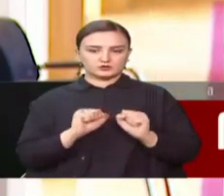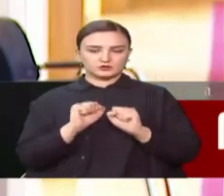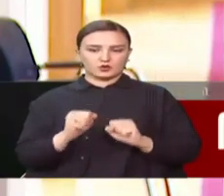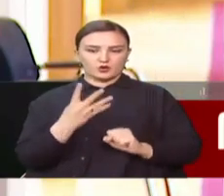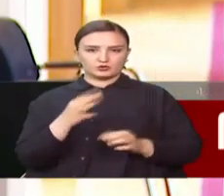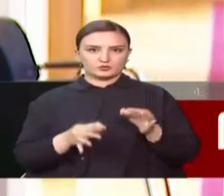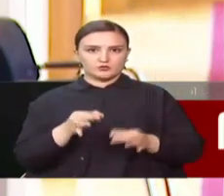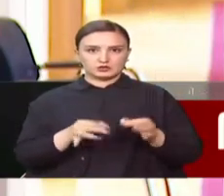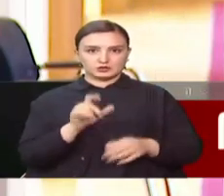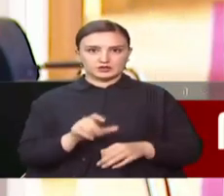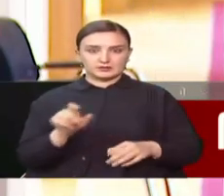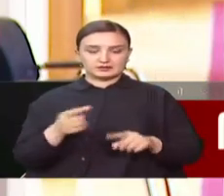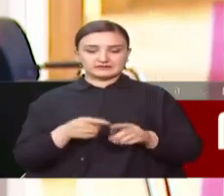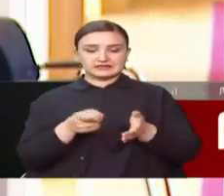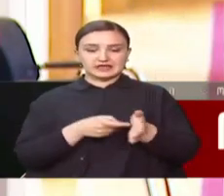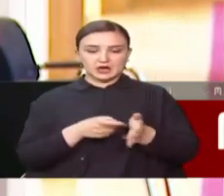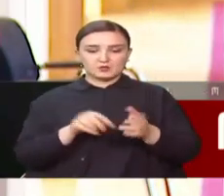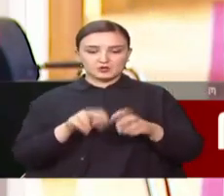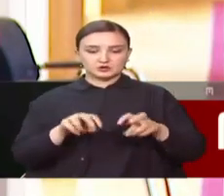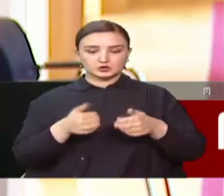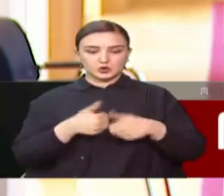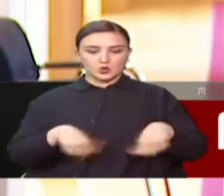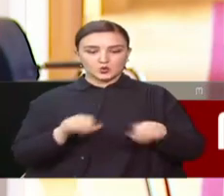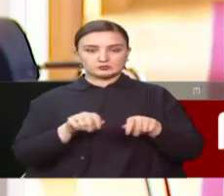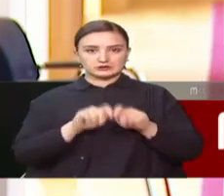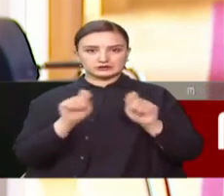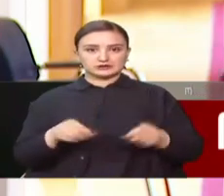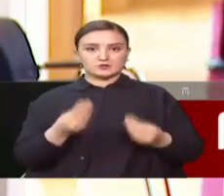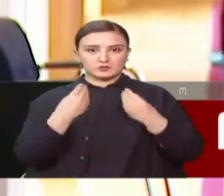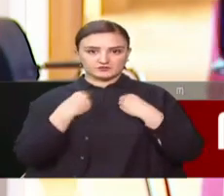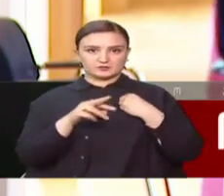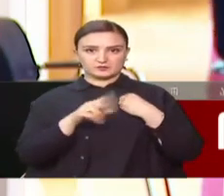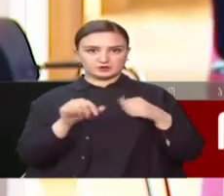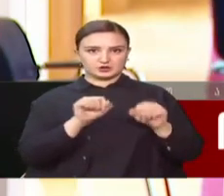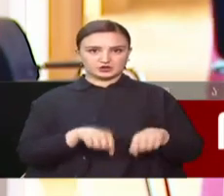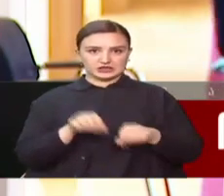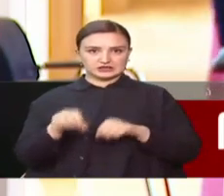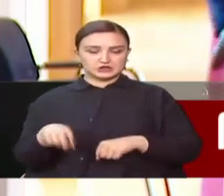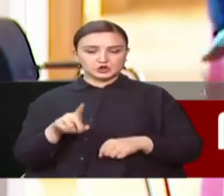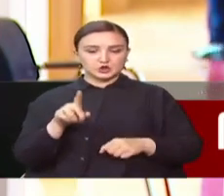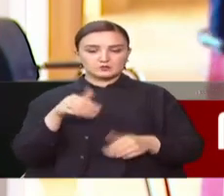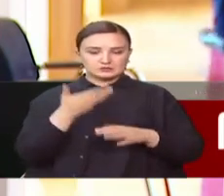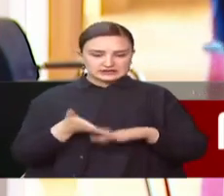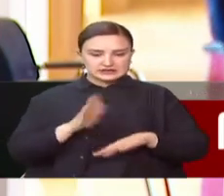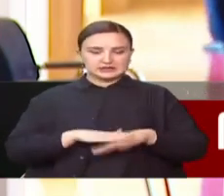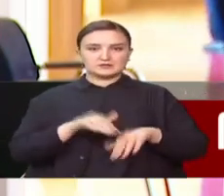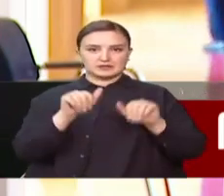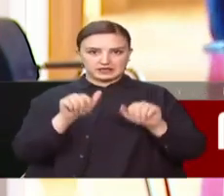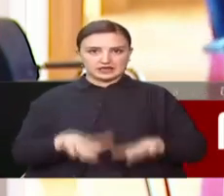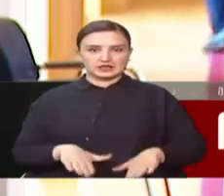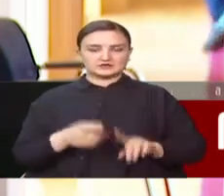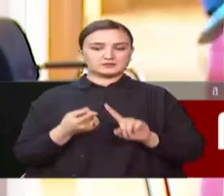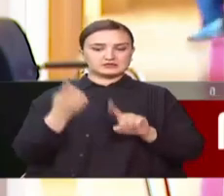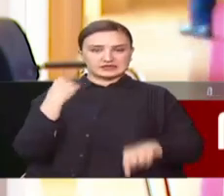рабул мусамартес. И сагамудзебо комиссия, чуэн мукцем да шанс, рогорц гитхарит, ром, мартлац, зиме, гадец хотелебебиц, ина